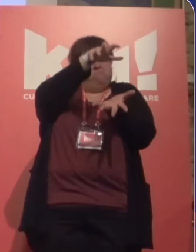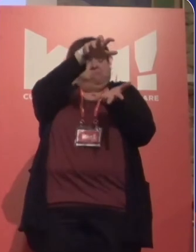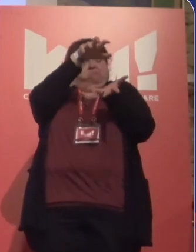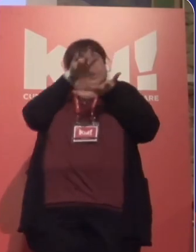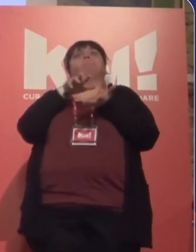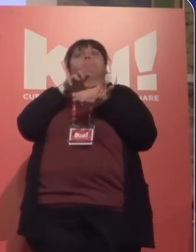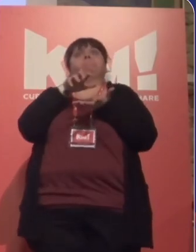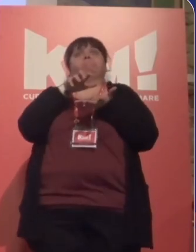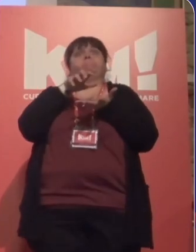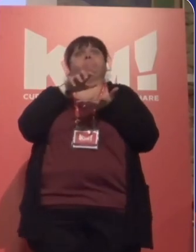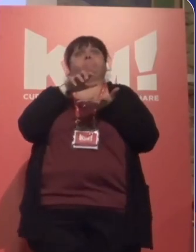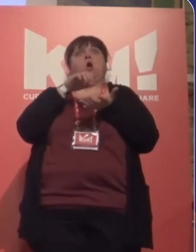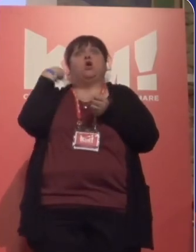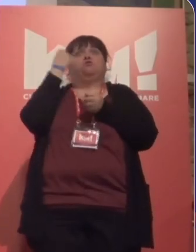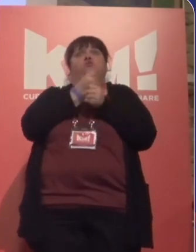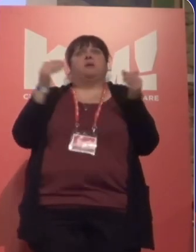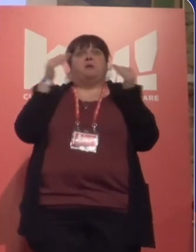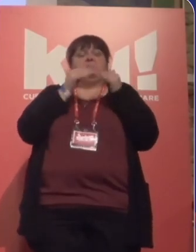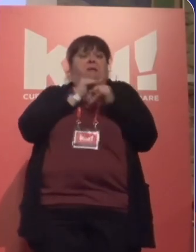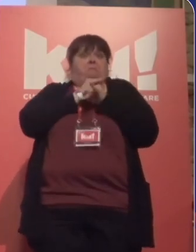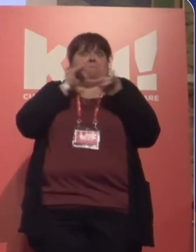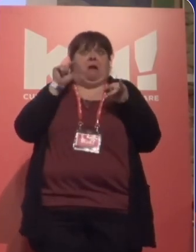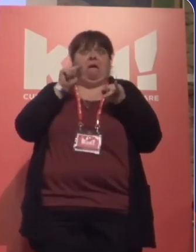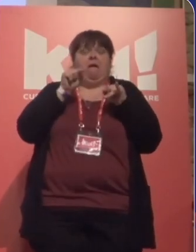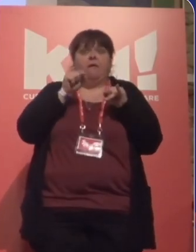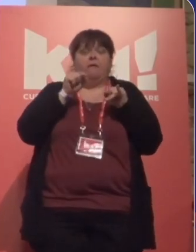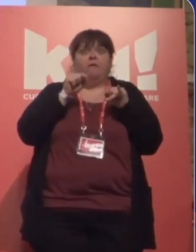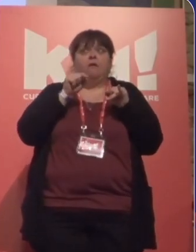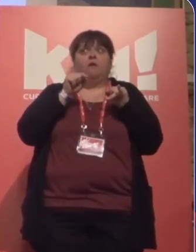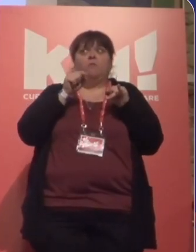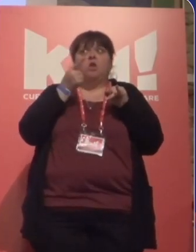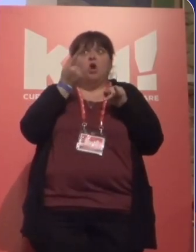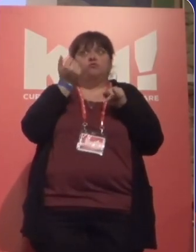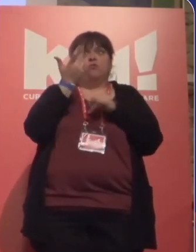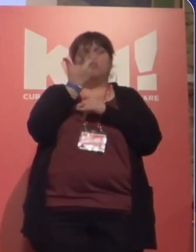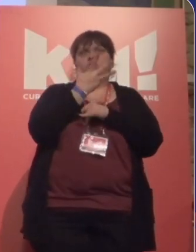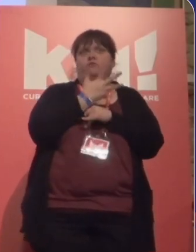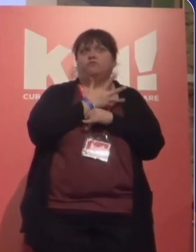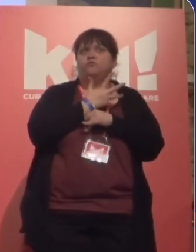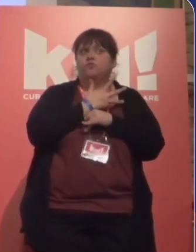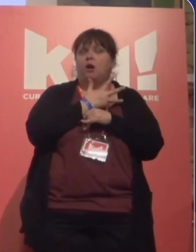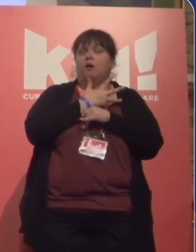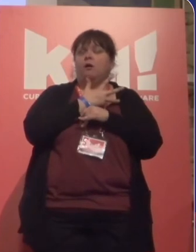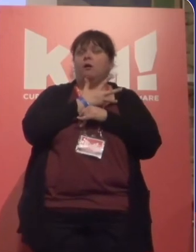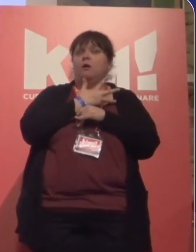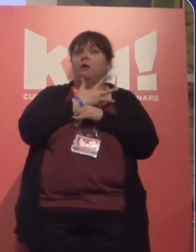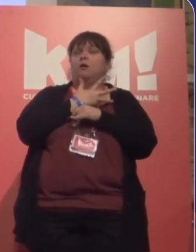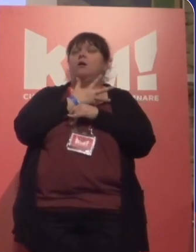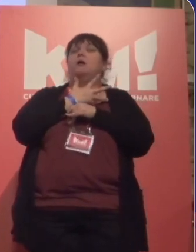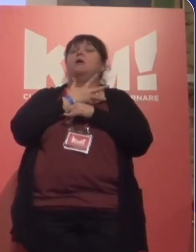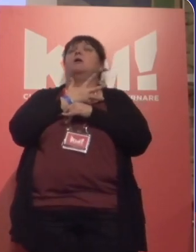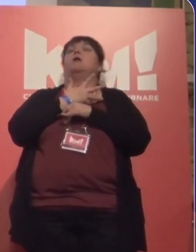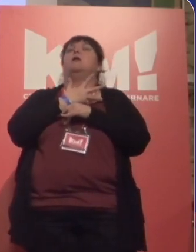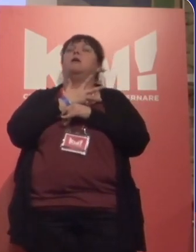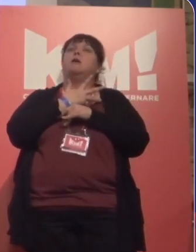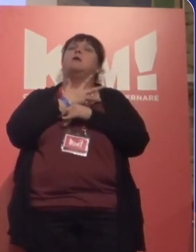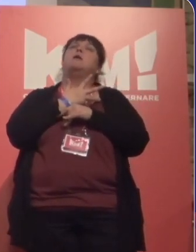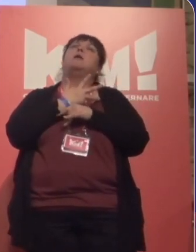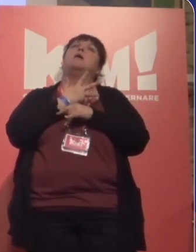decidi come uscire dalla crisi e come affrontare la voragine